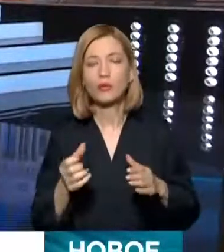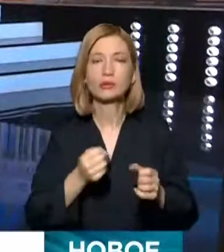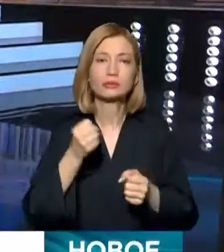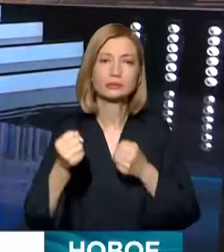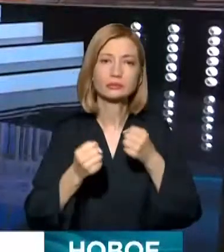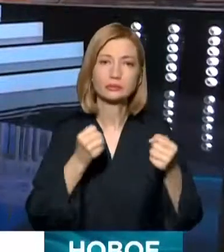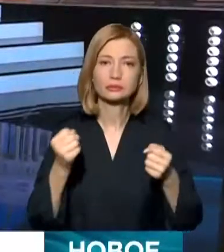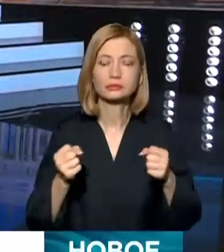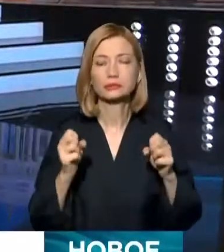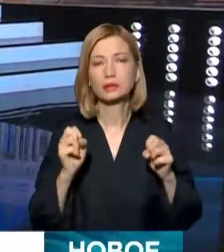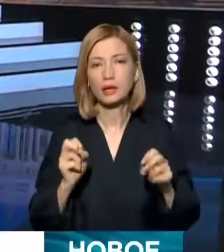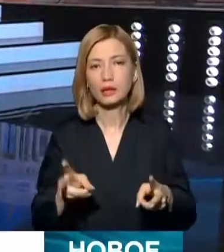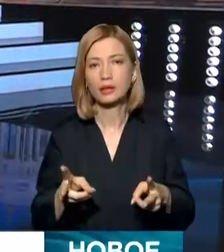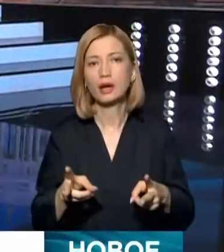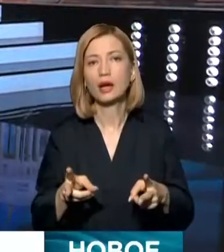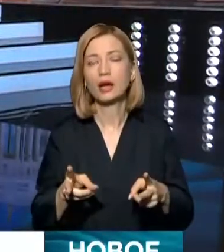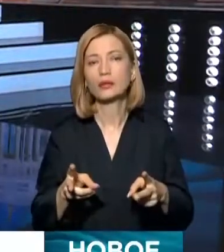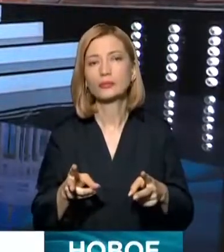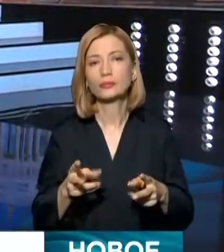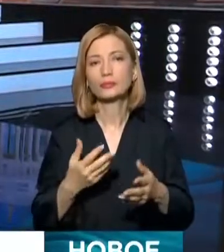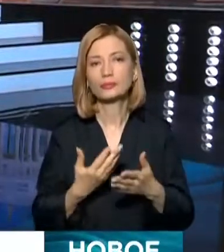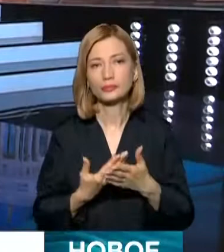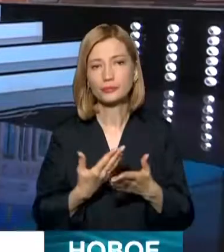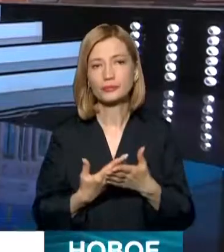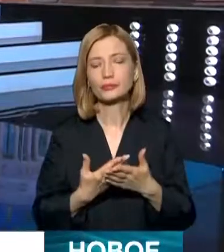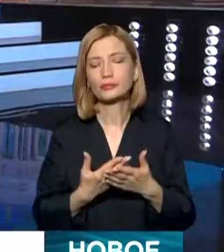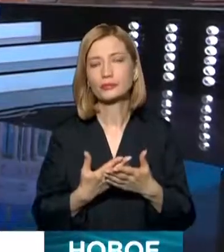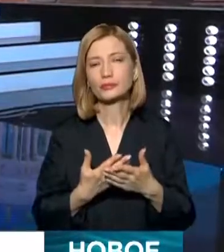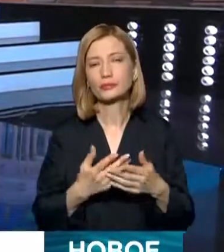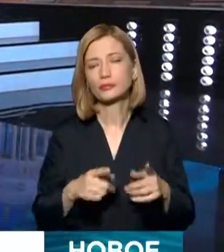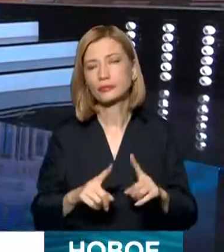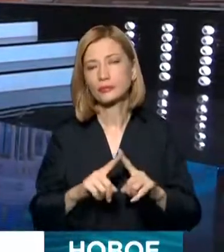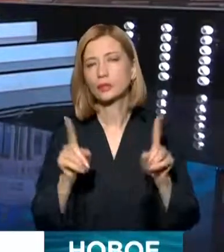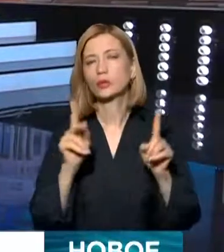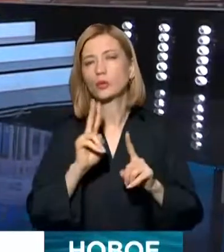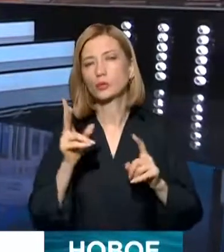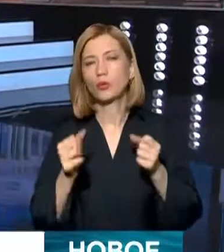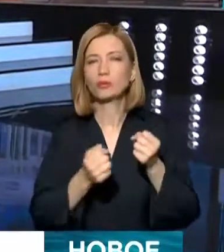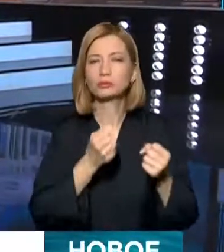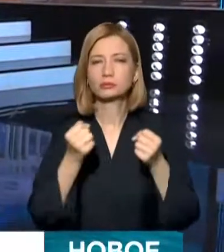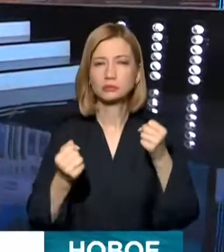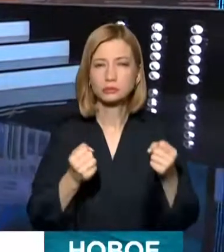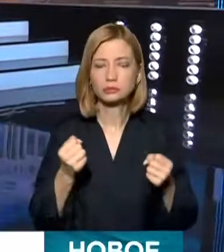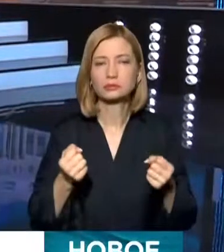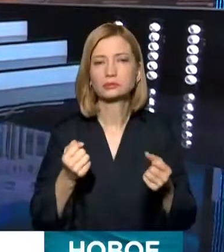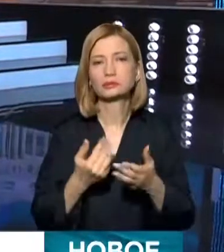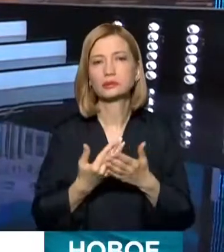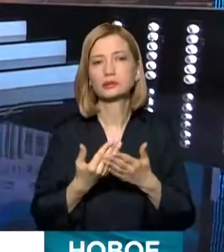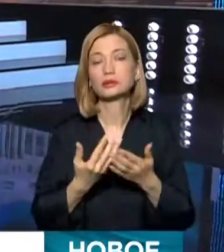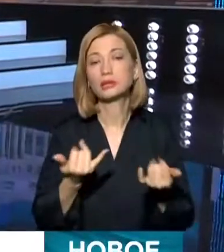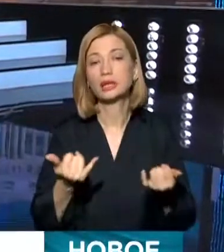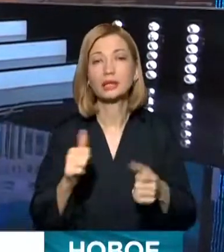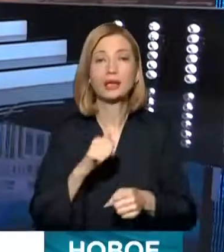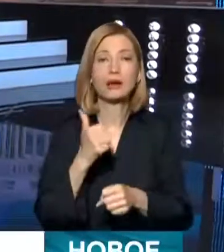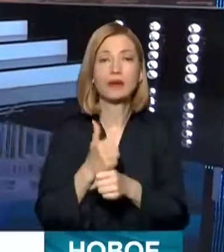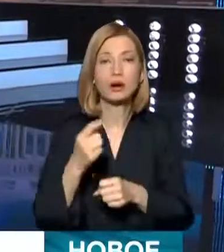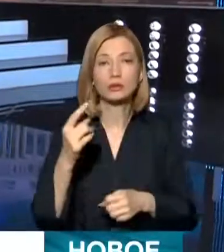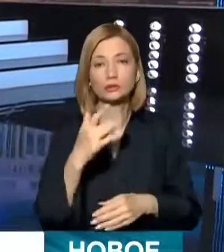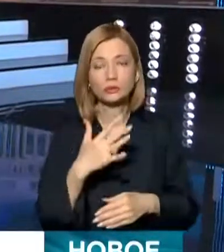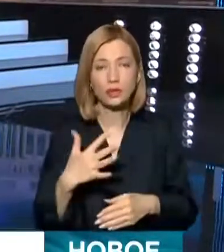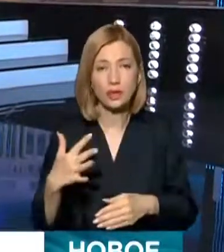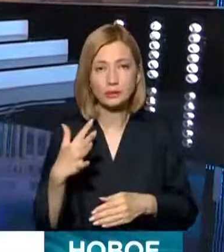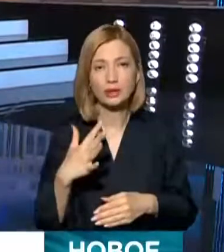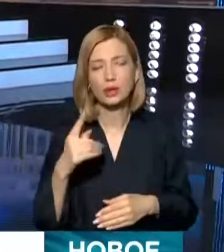сегодняшнем политическом поле таких же ярких, скажем так, оппонентов для действующего главы государства, наверное, здесь я бы